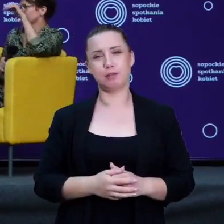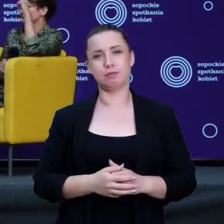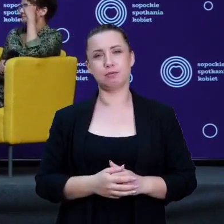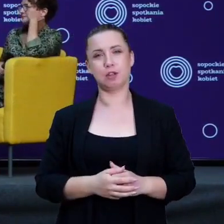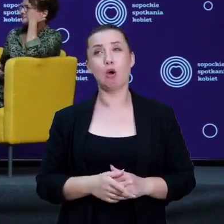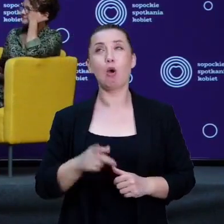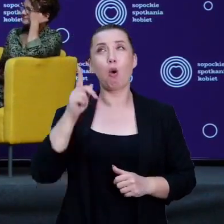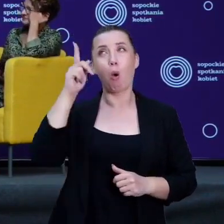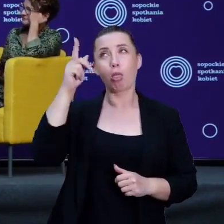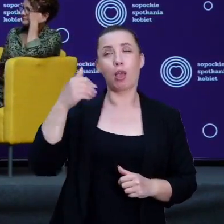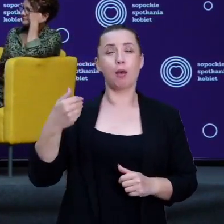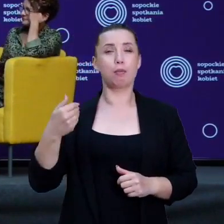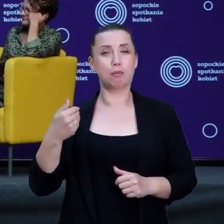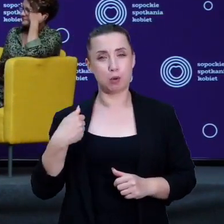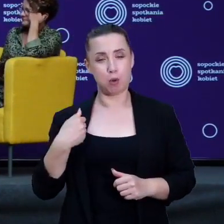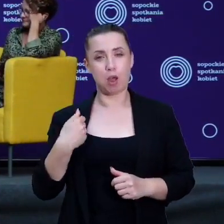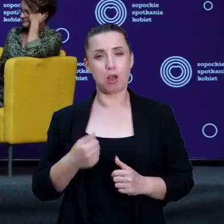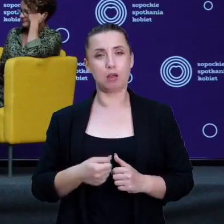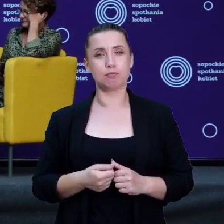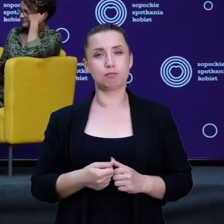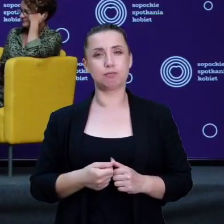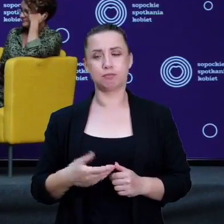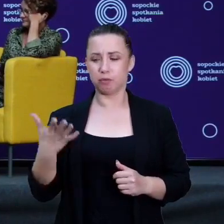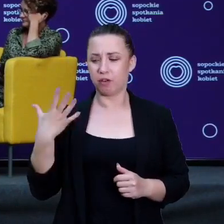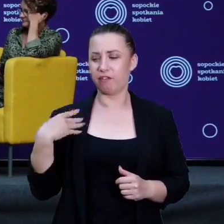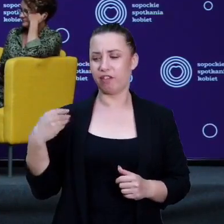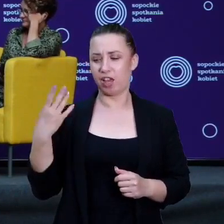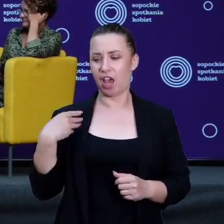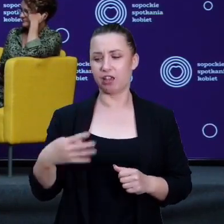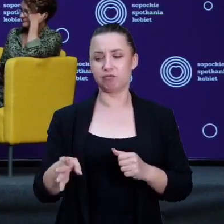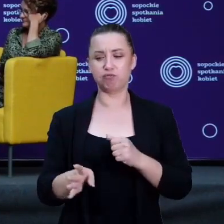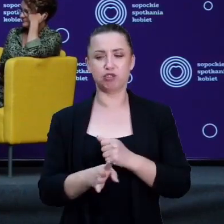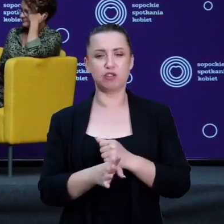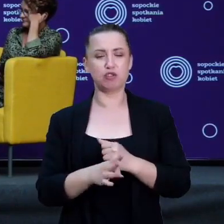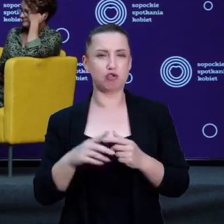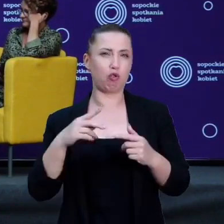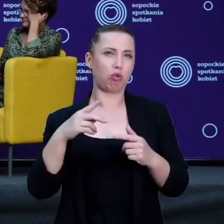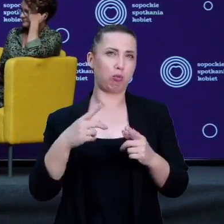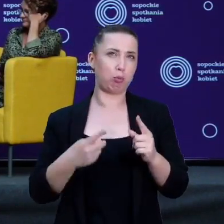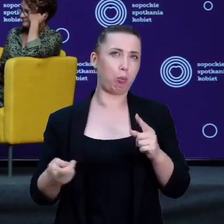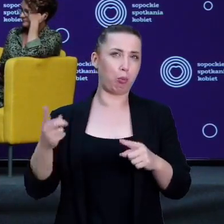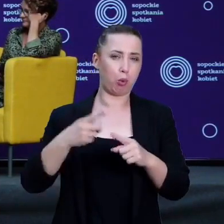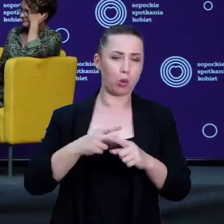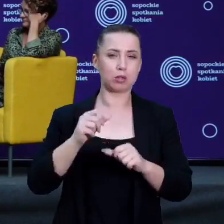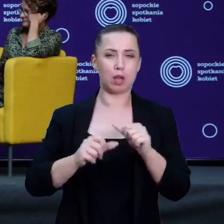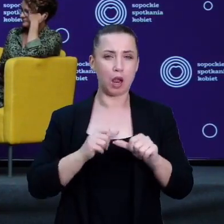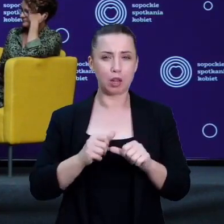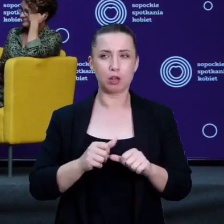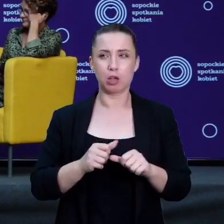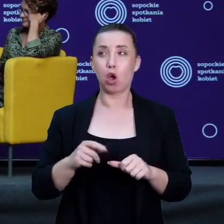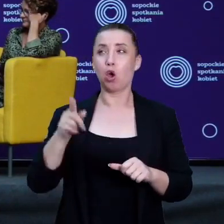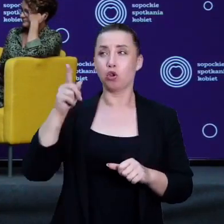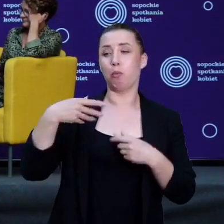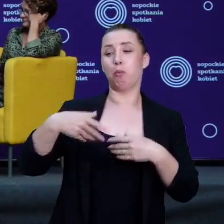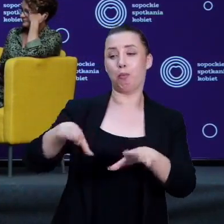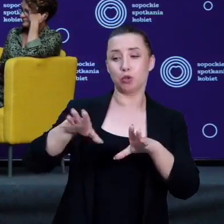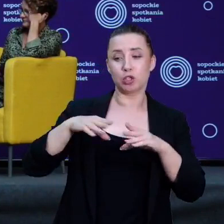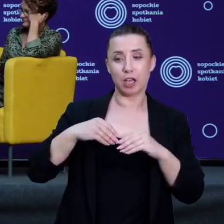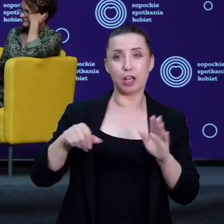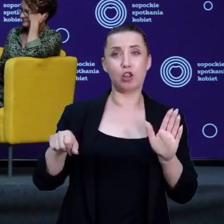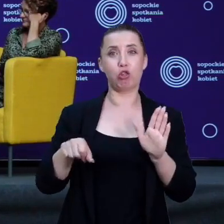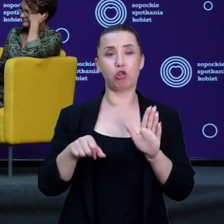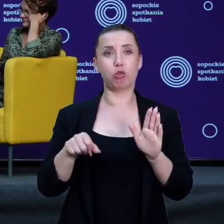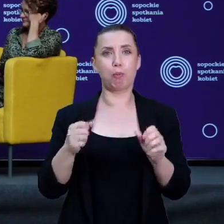I ona była osobą, która w wieku 90 kilku lat została przyjęta na etat do